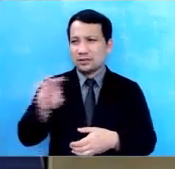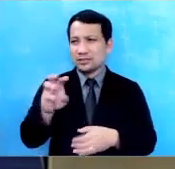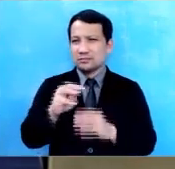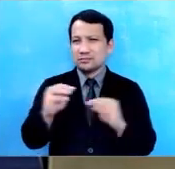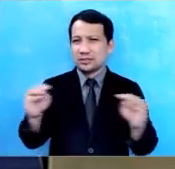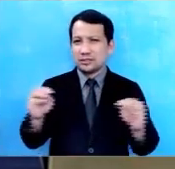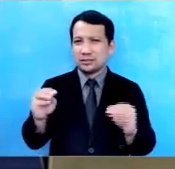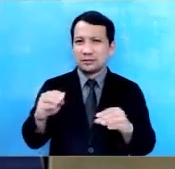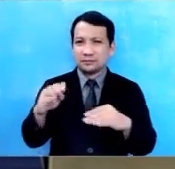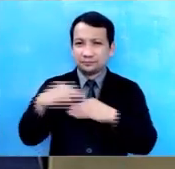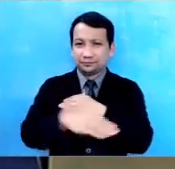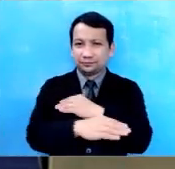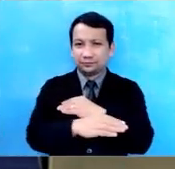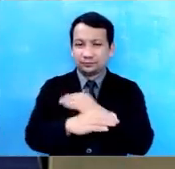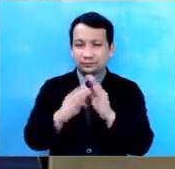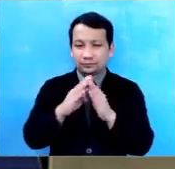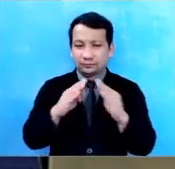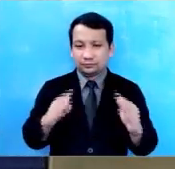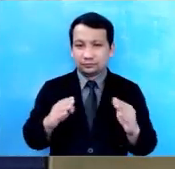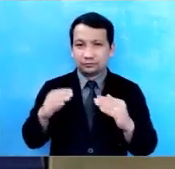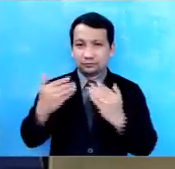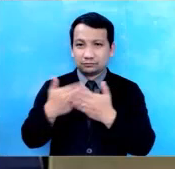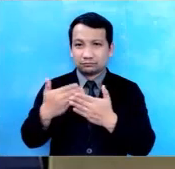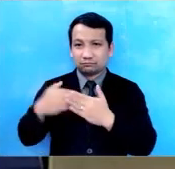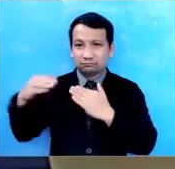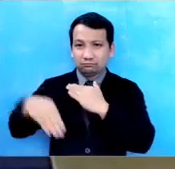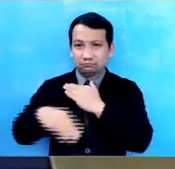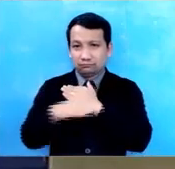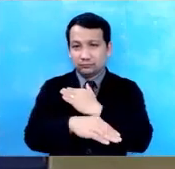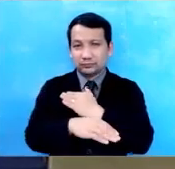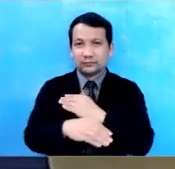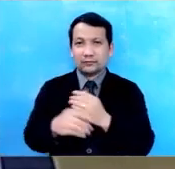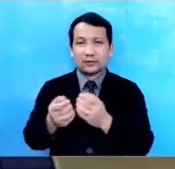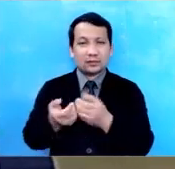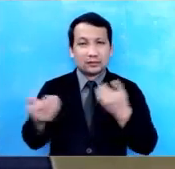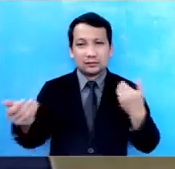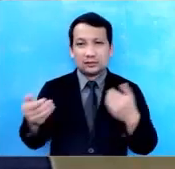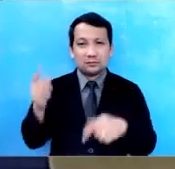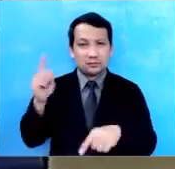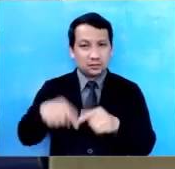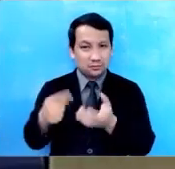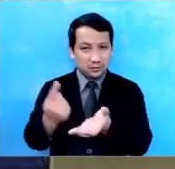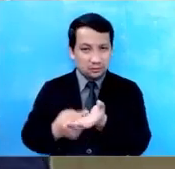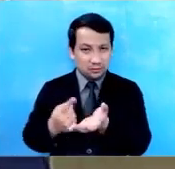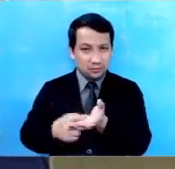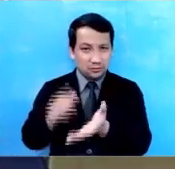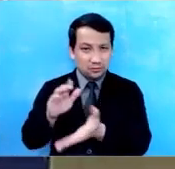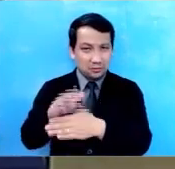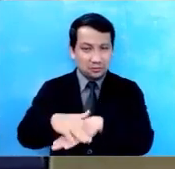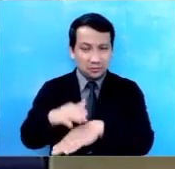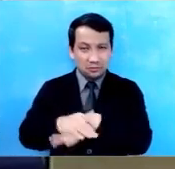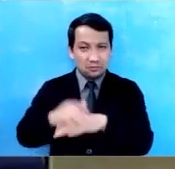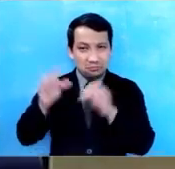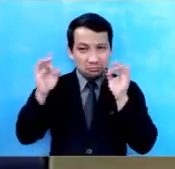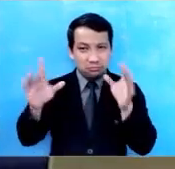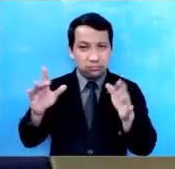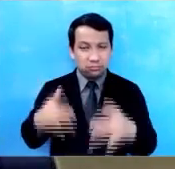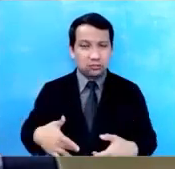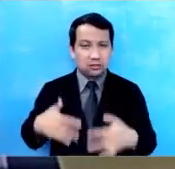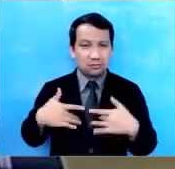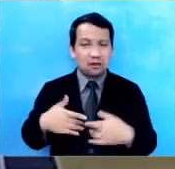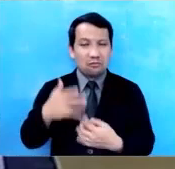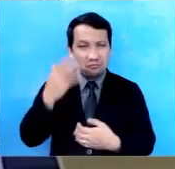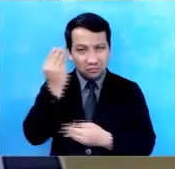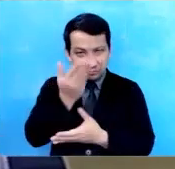bahay sa Paris land. I don't think na hindi nila i-discuss yung kung threatening talaga yung sinkhole na yan. So kaya siguro na hindi